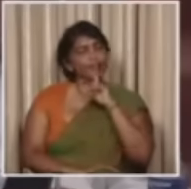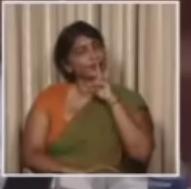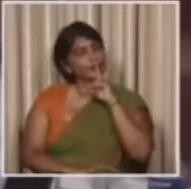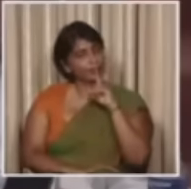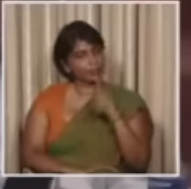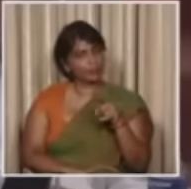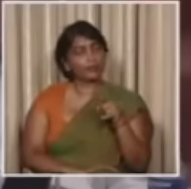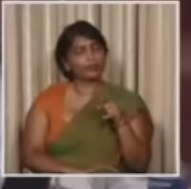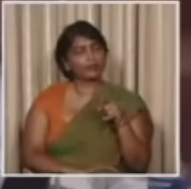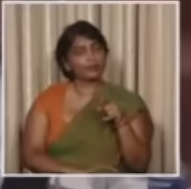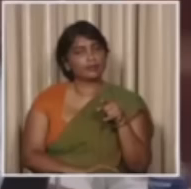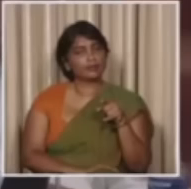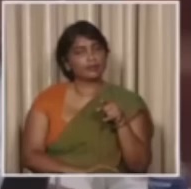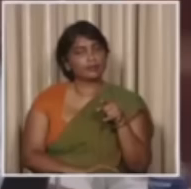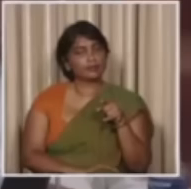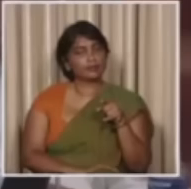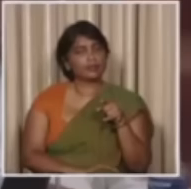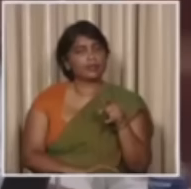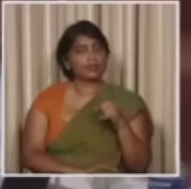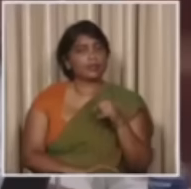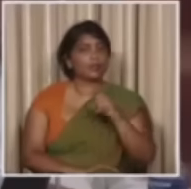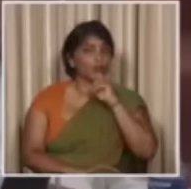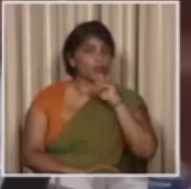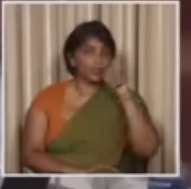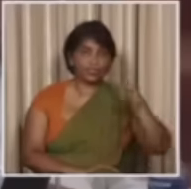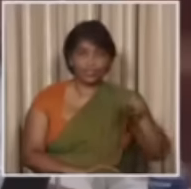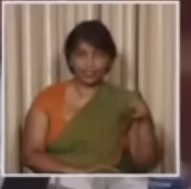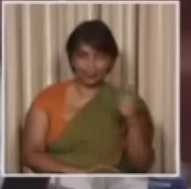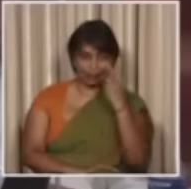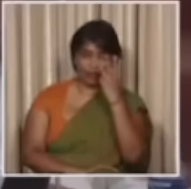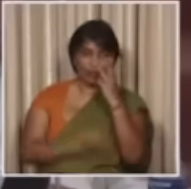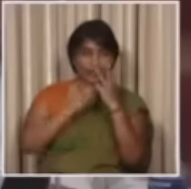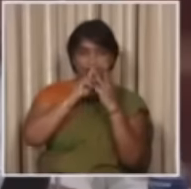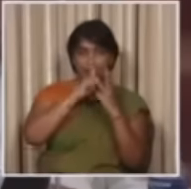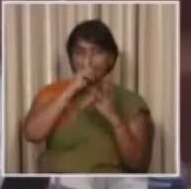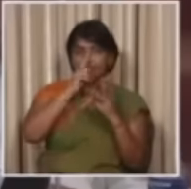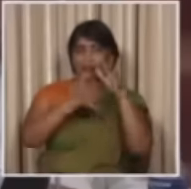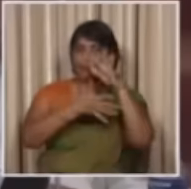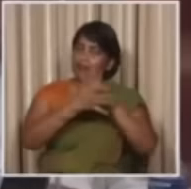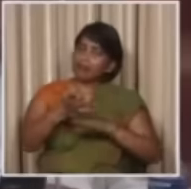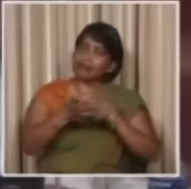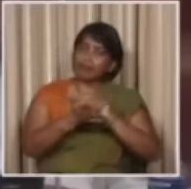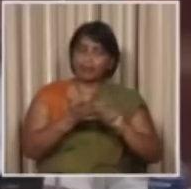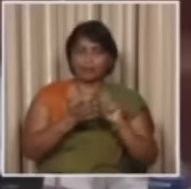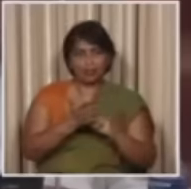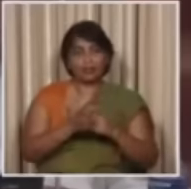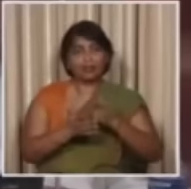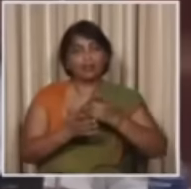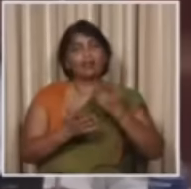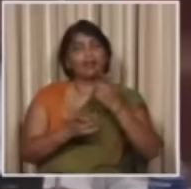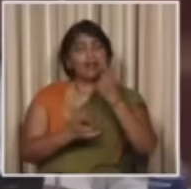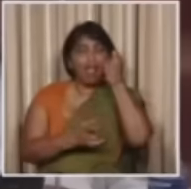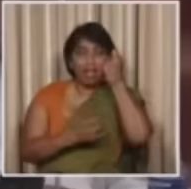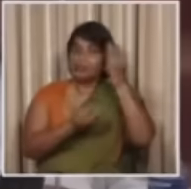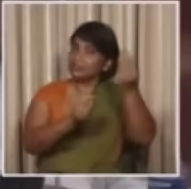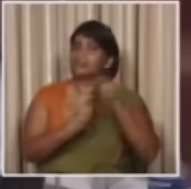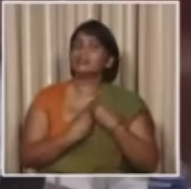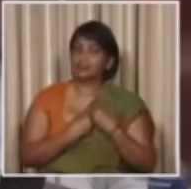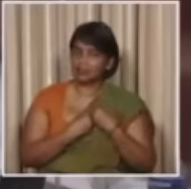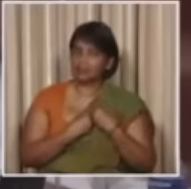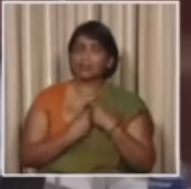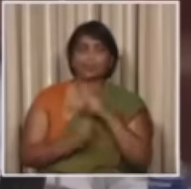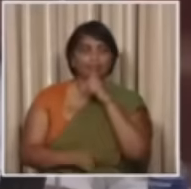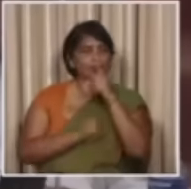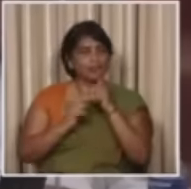මම එදා ඉල්ලීමක් කියන්නේ අර අනිත් විනිශ්චයකාරවරයා තීන්දුව මොකක් වුණත් අපි කිව්වේ තීන්දුව දෙන්න කියලා. අපි හැමදාම